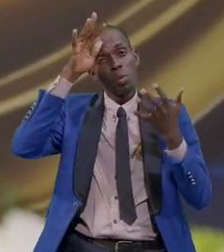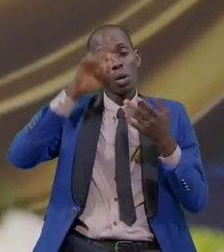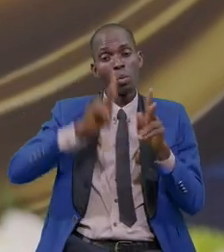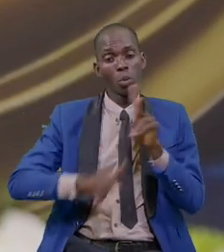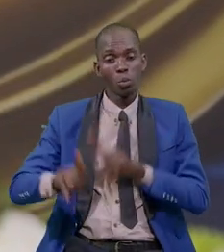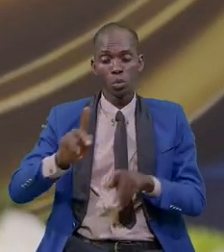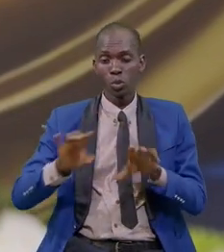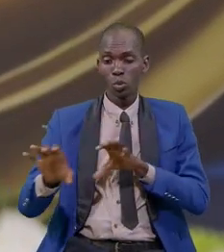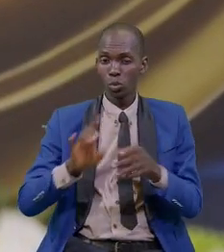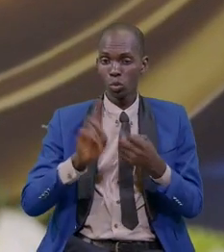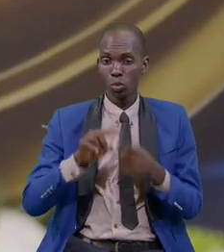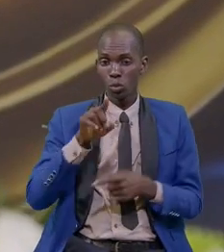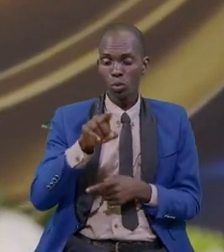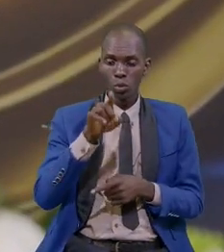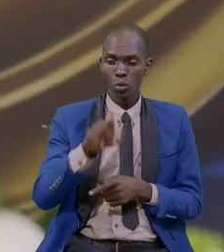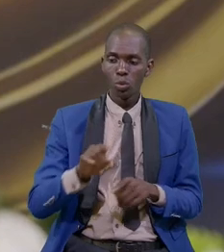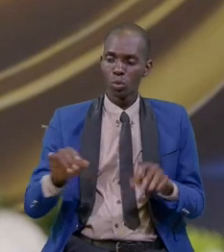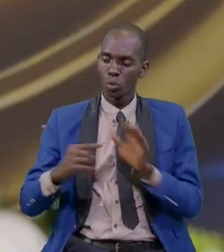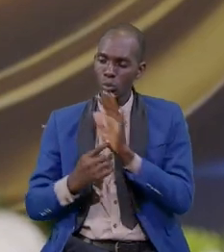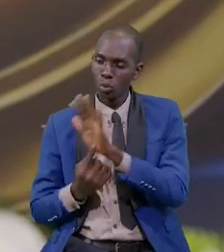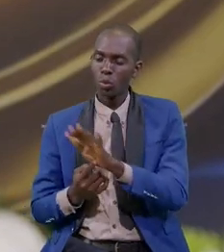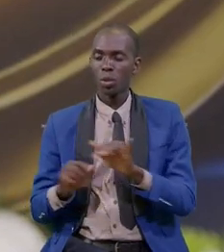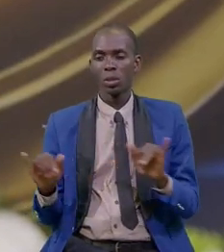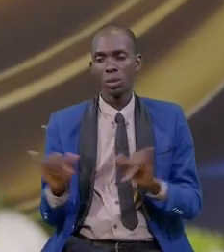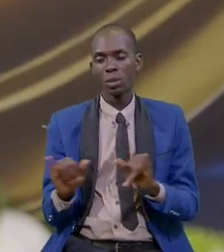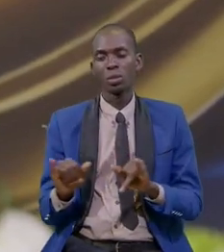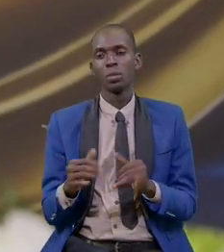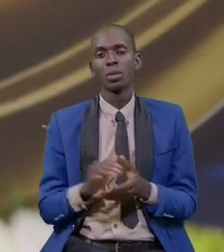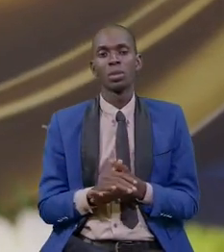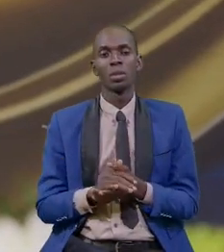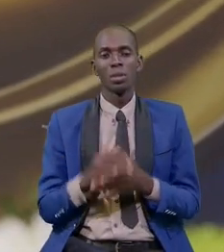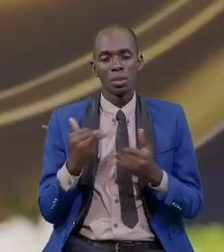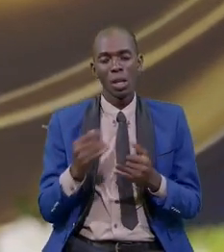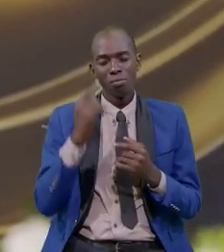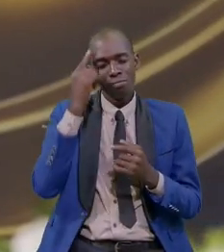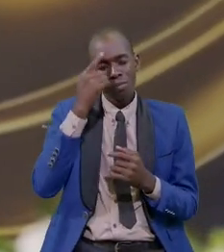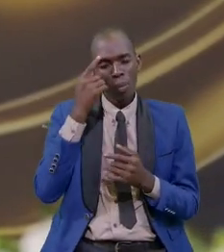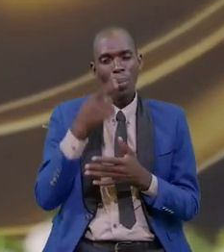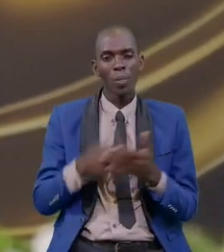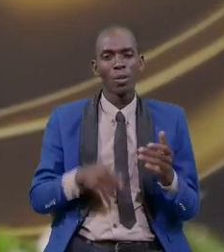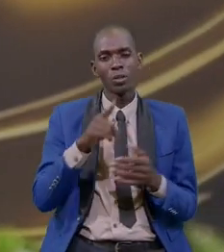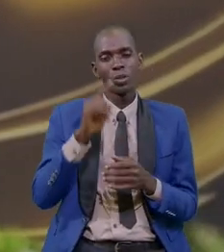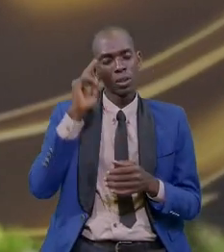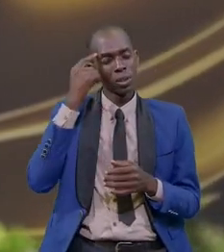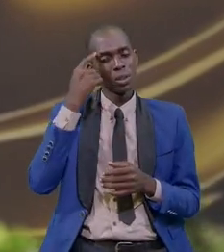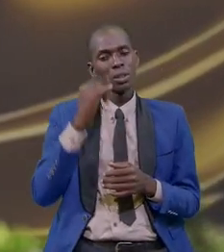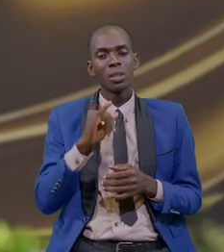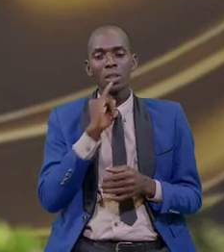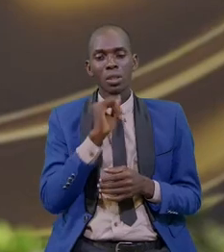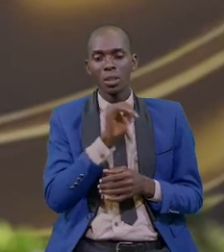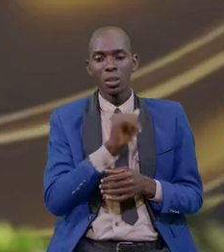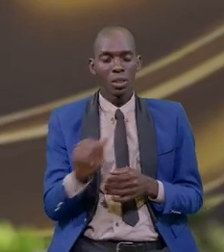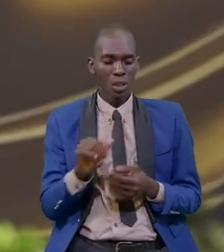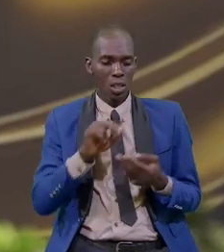faites-le de même pour eux. Pense. Qui penses-tu parmi les trois être le